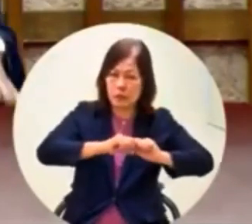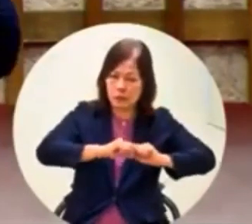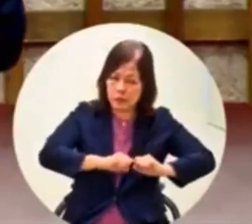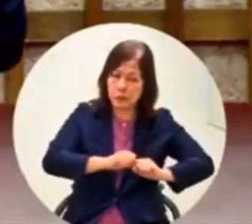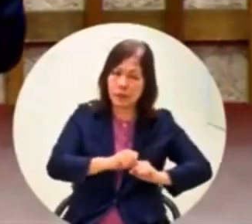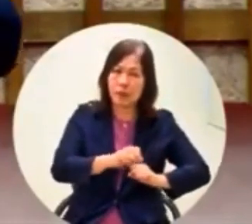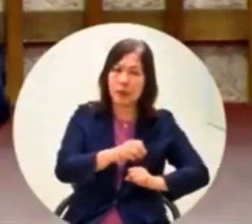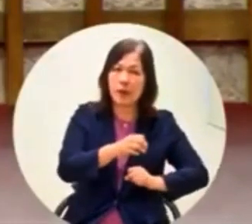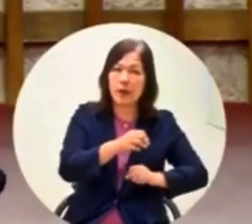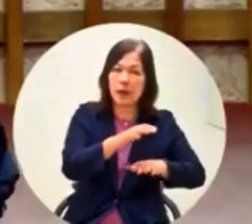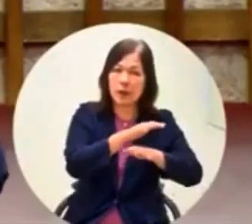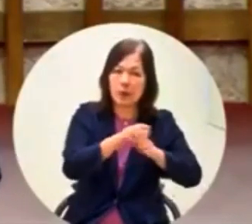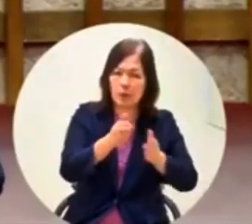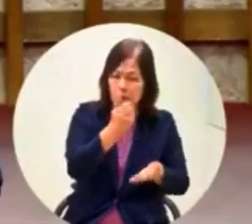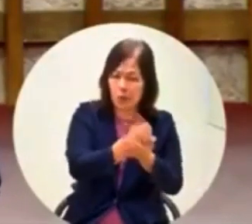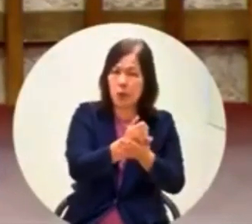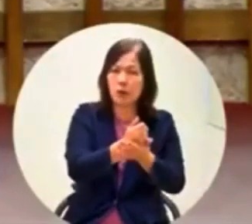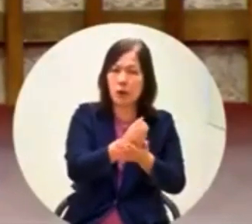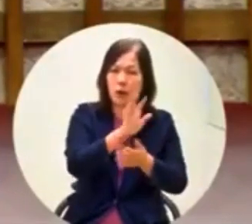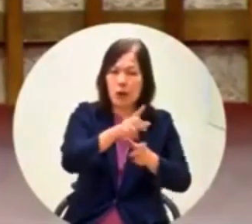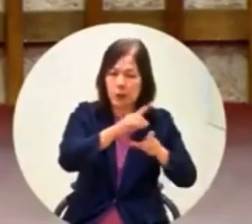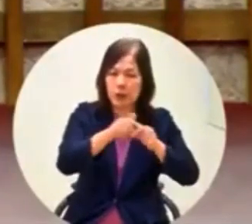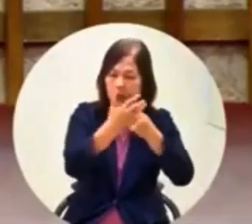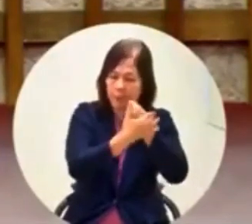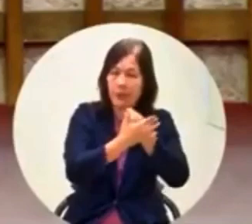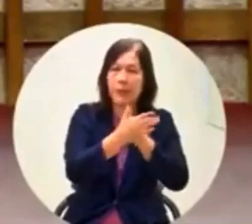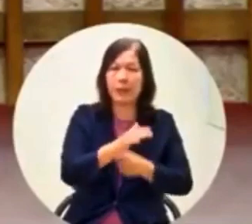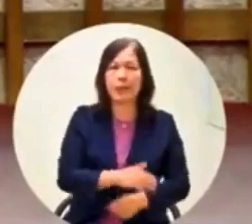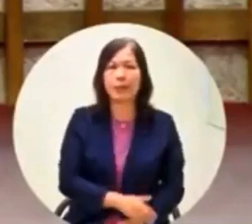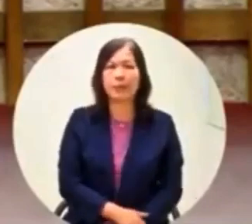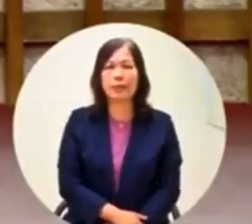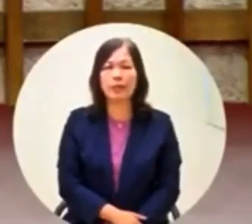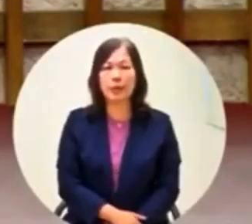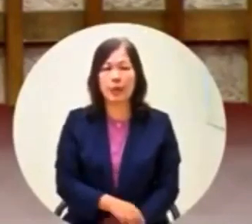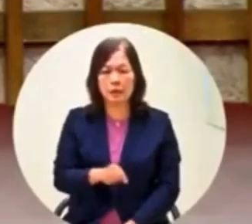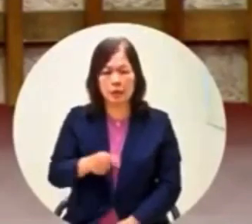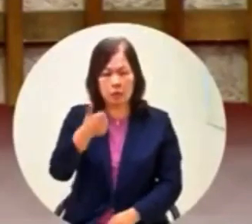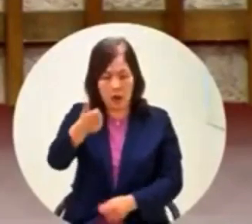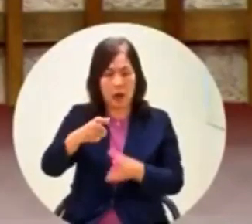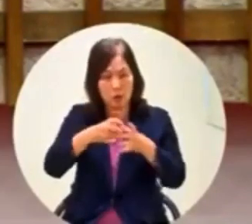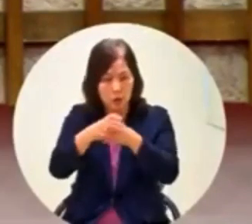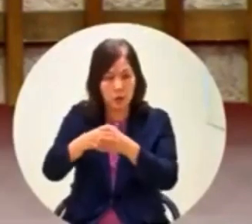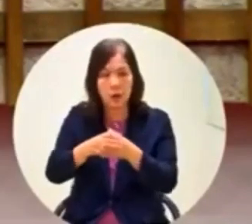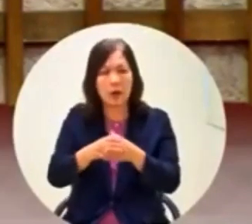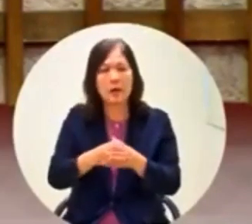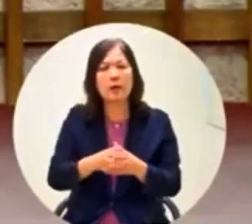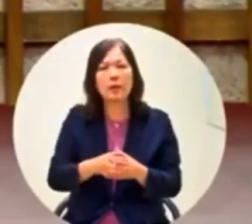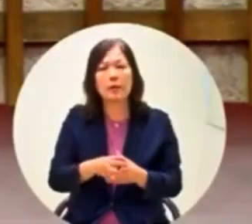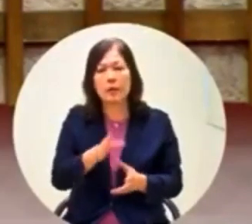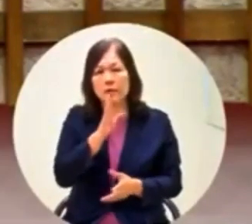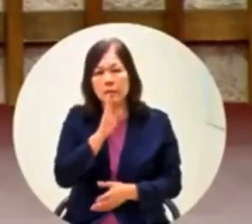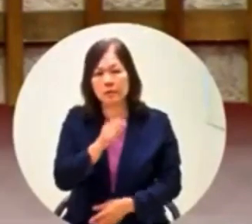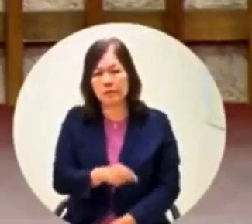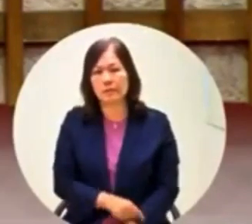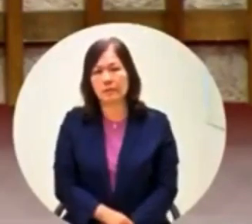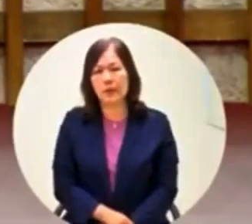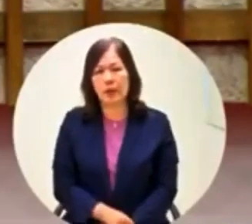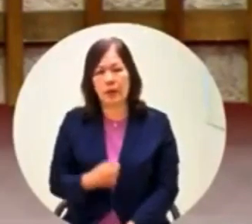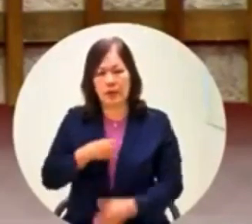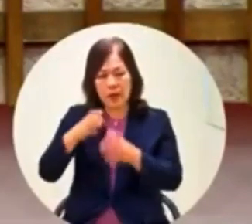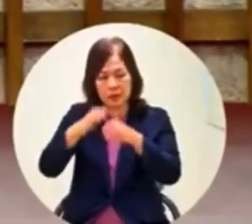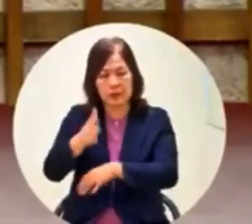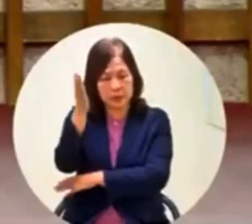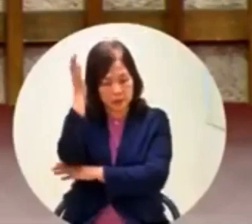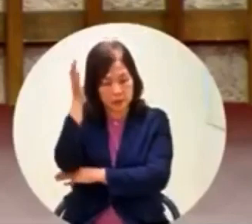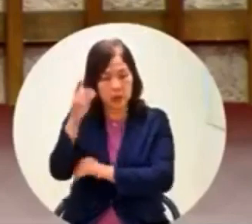够得到一个最大的一个保障，这就是一个好的团队，这就是一个我们成立政府的最大的